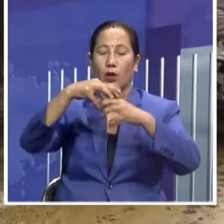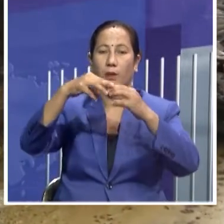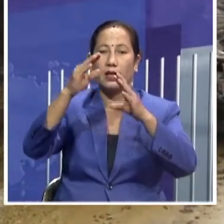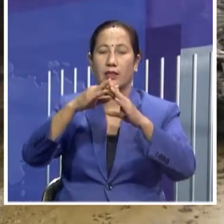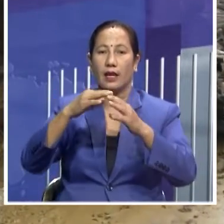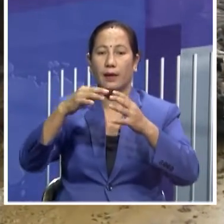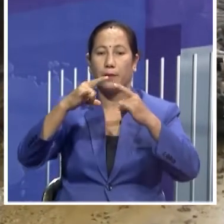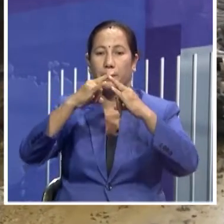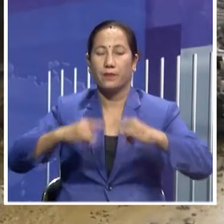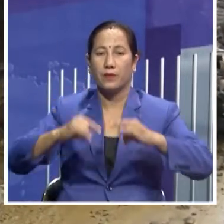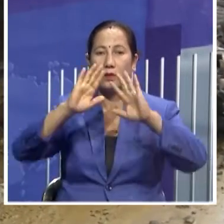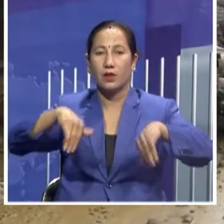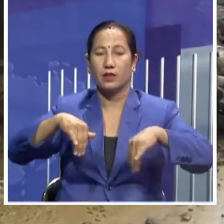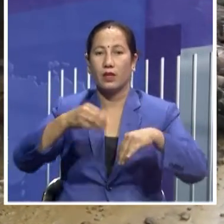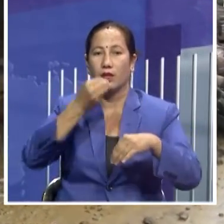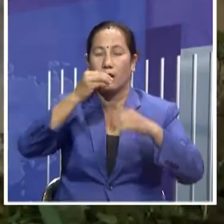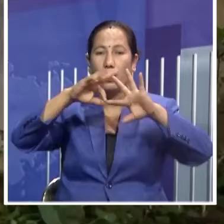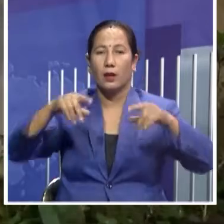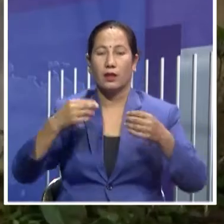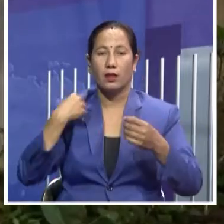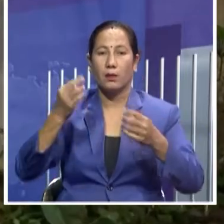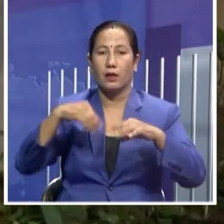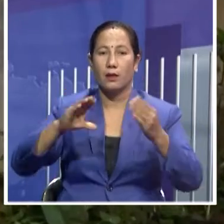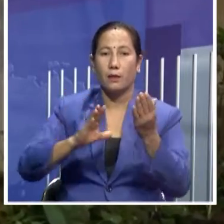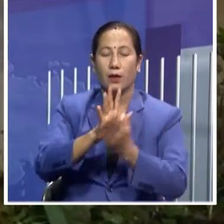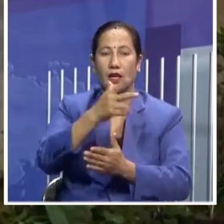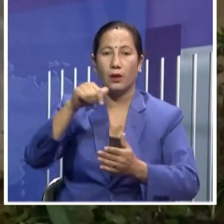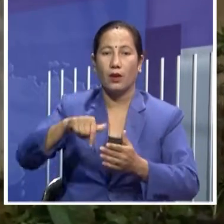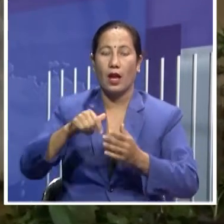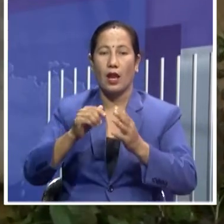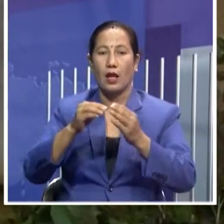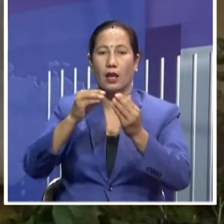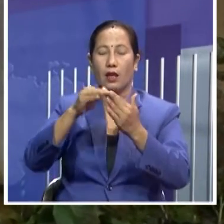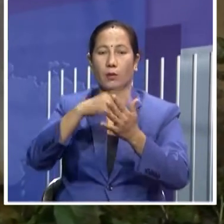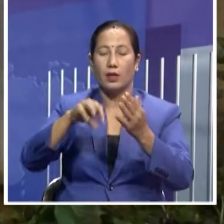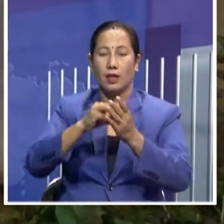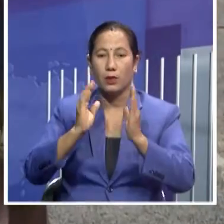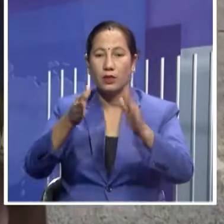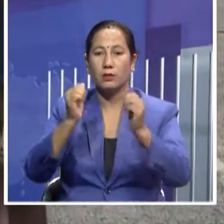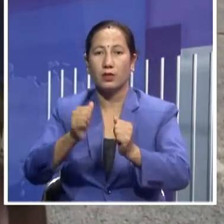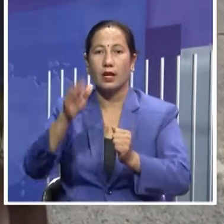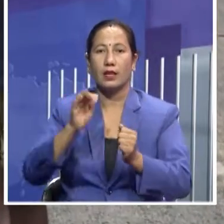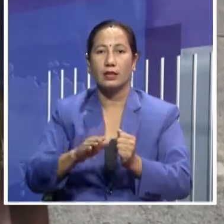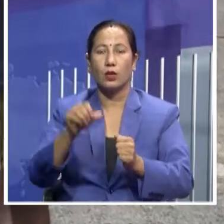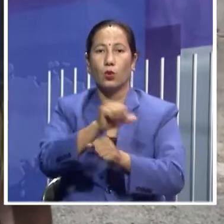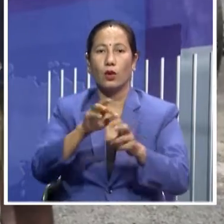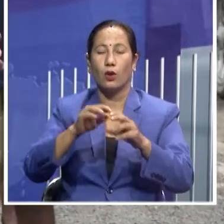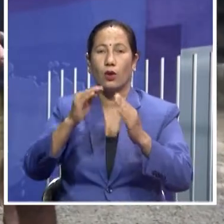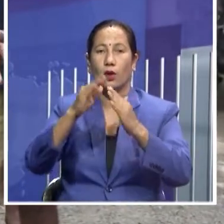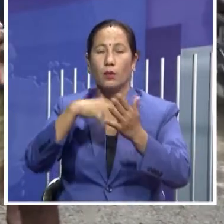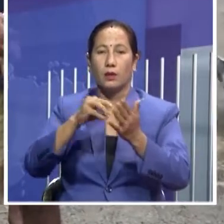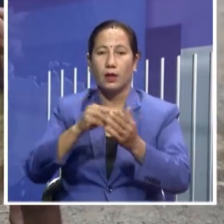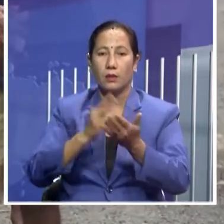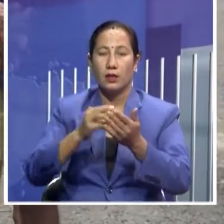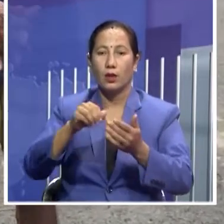कच्ची घर भत्किएर अन्नपात लत्ता कपडा सबै बाढीले बगाएपछि अहिले बास्कोरको परिवार सडक किनारमा बस्दै आएका छन्। उहाँको परिवार मात्र